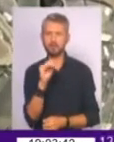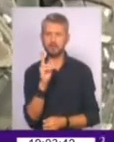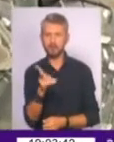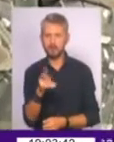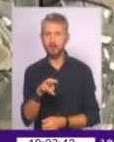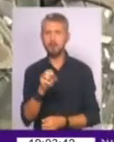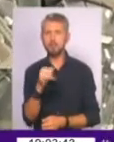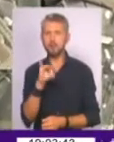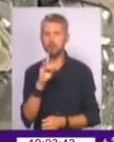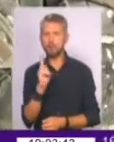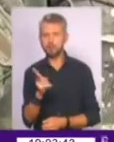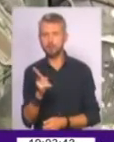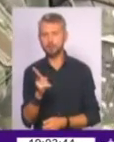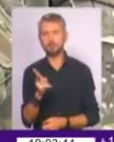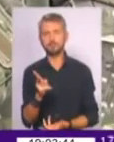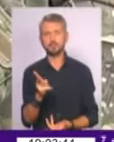Майорськ